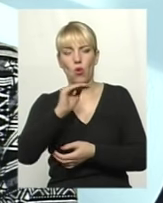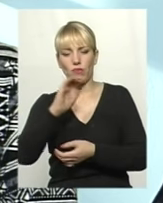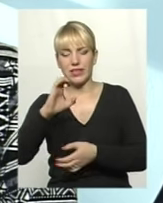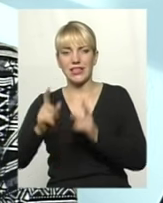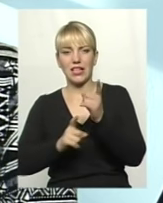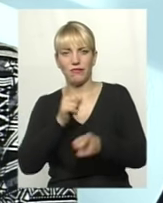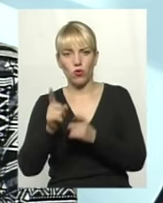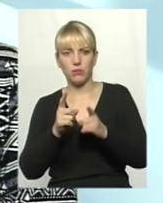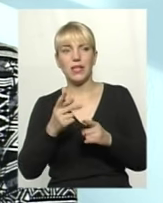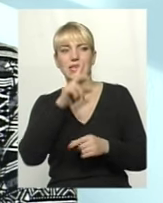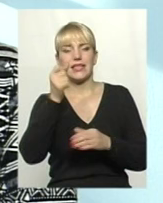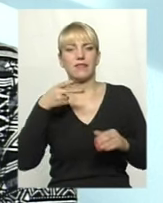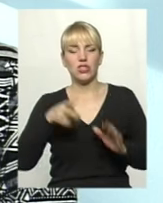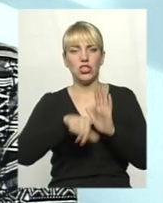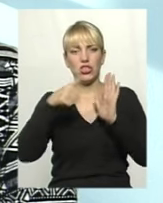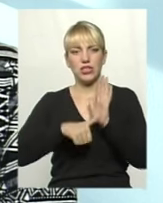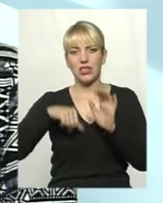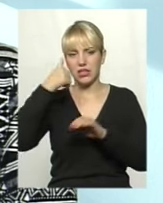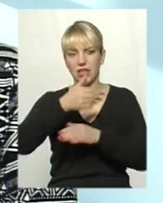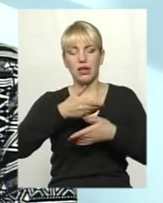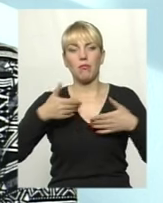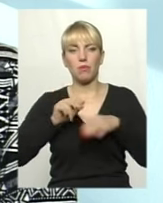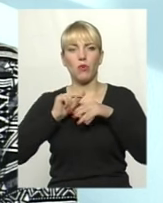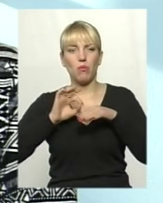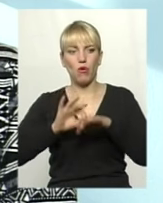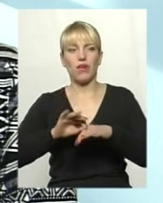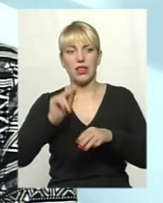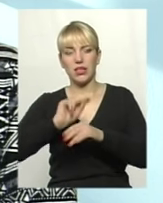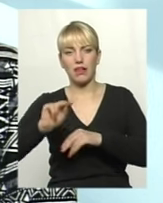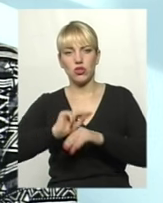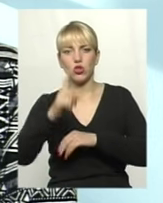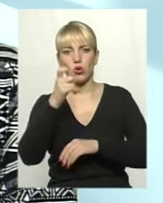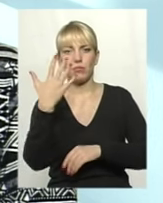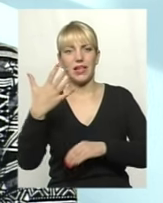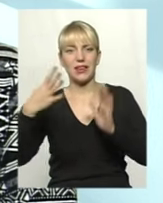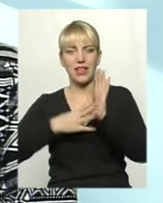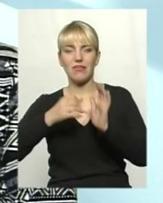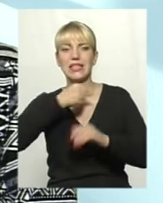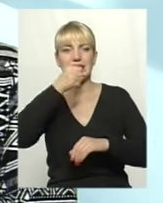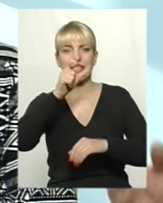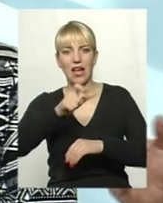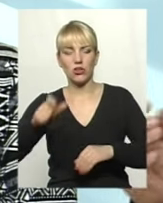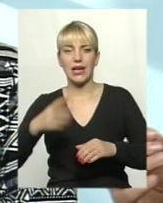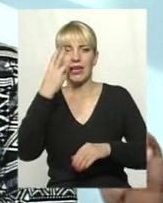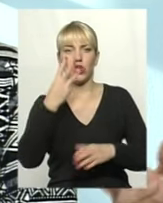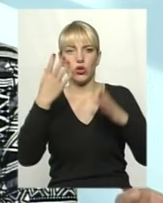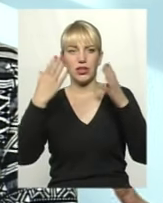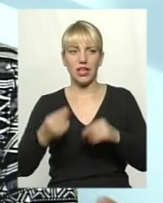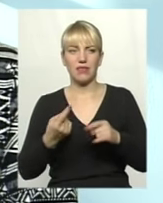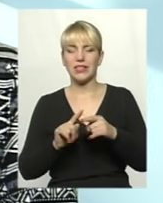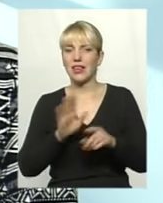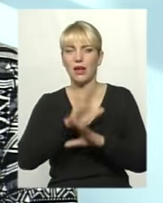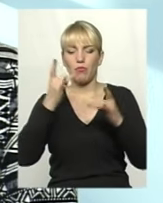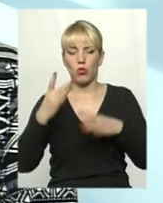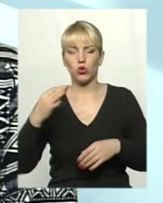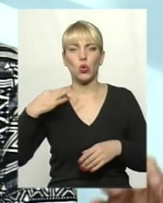за 2016 рік ми провели навчання 159 старост. Ми провели трьохдневні, це не то, що курси